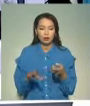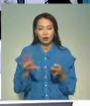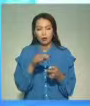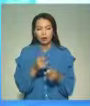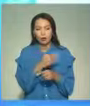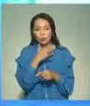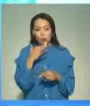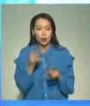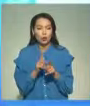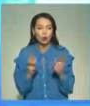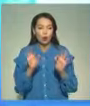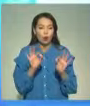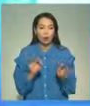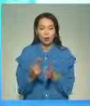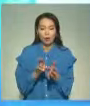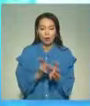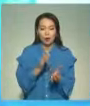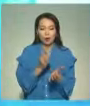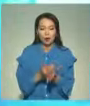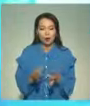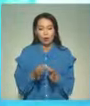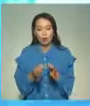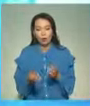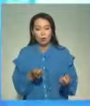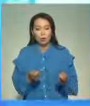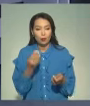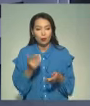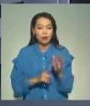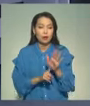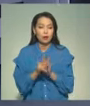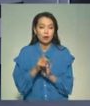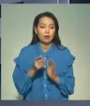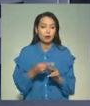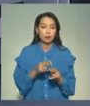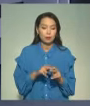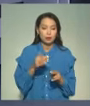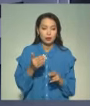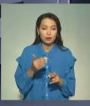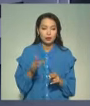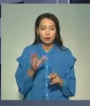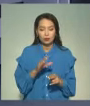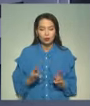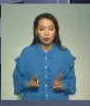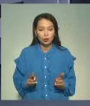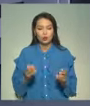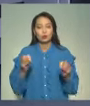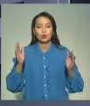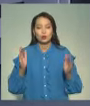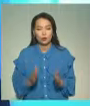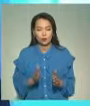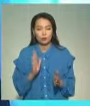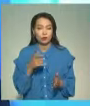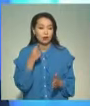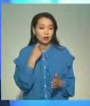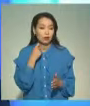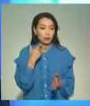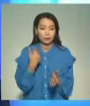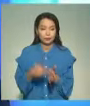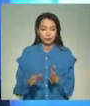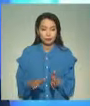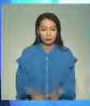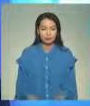қатар игі істер атқарған. Аймақ басшысының сөзінше, бұл бастаманың мәнін әр адам түсінсе, қылмыс деңгейі әлдеқайда төмендерет дейді. Отказались